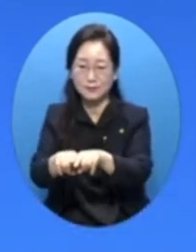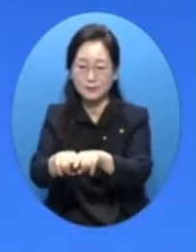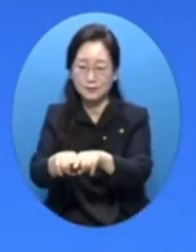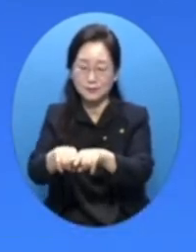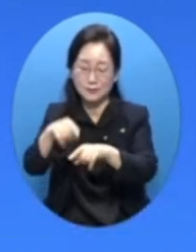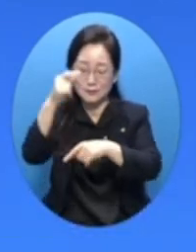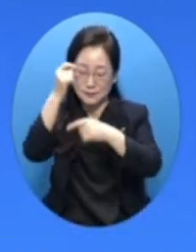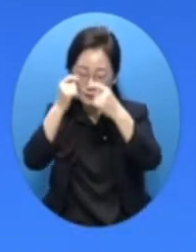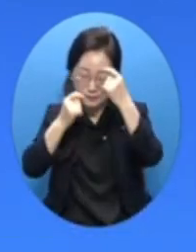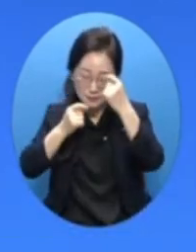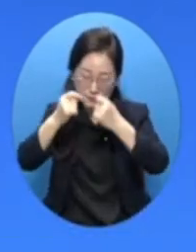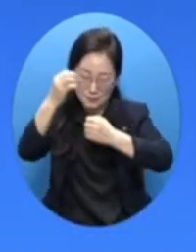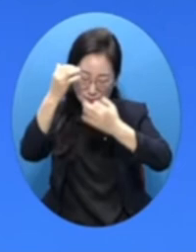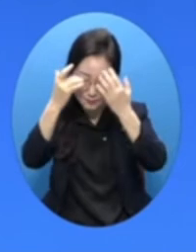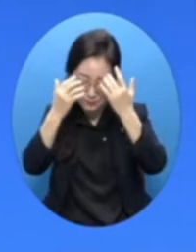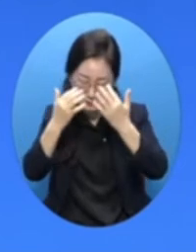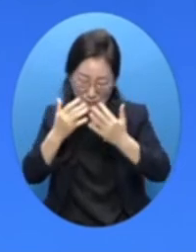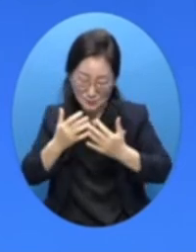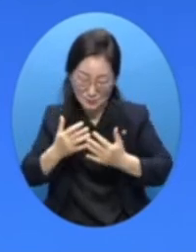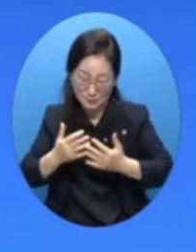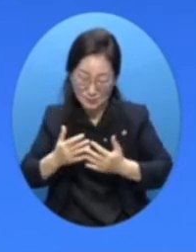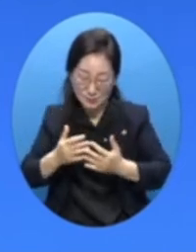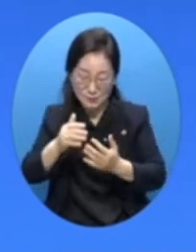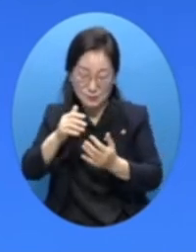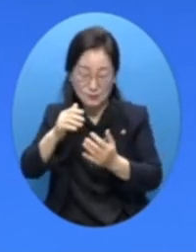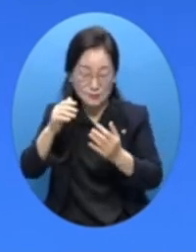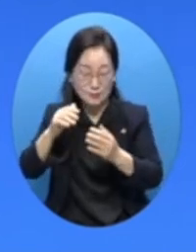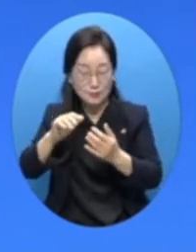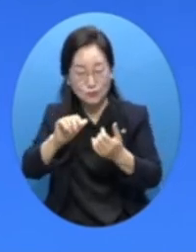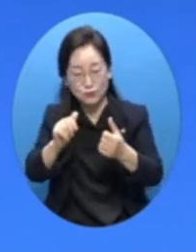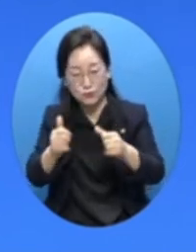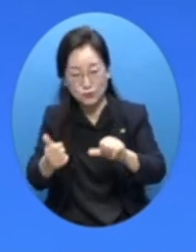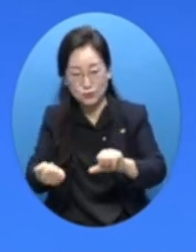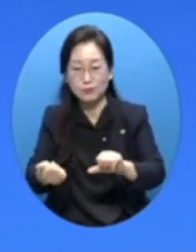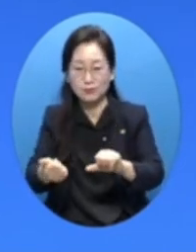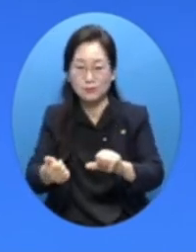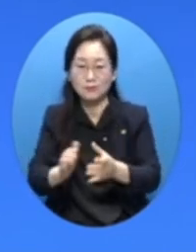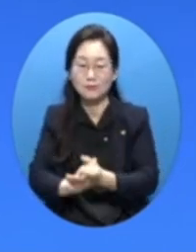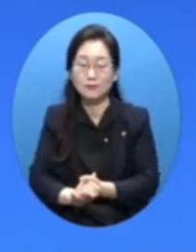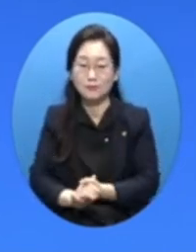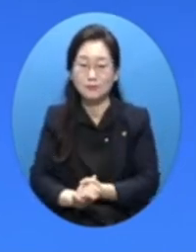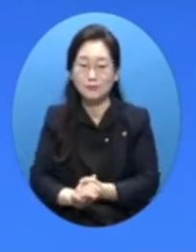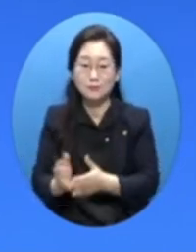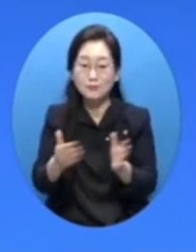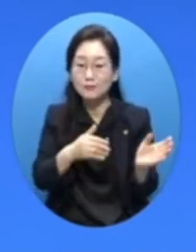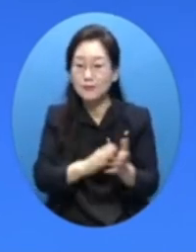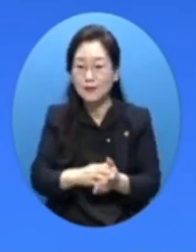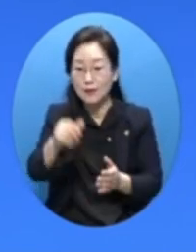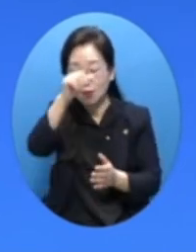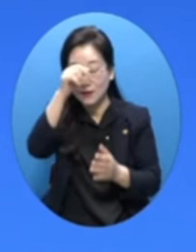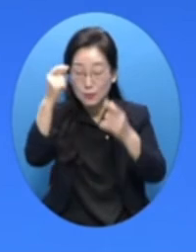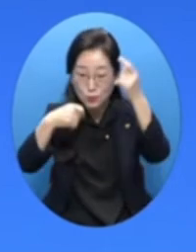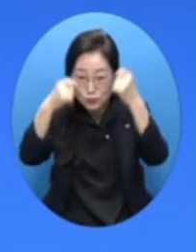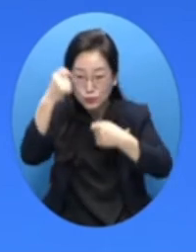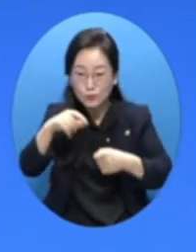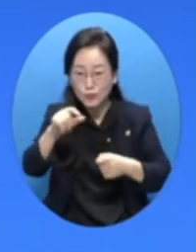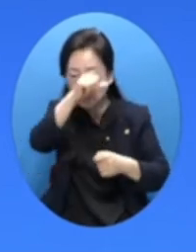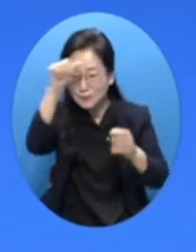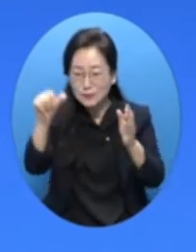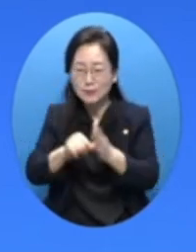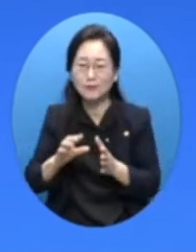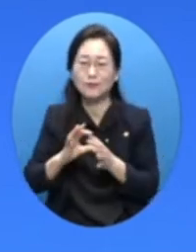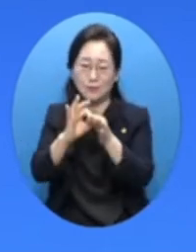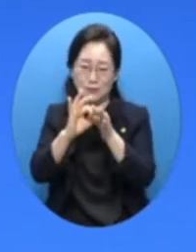우는 그 모습 속에서 인생이 맞춰지게 되는 것입니다. 그런데 울음은 인생과 떼려야 뗄 수가